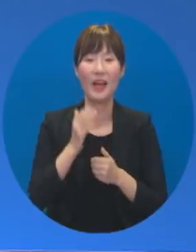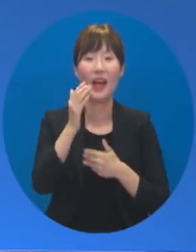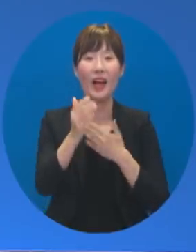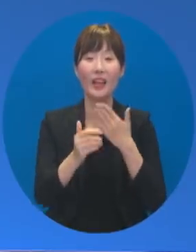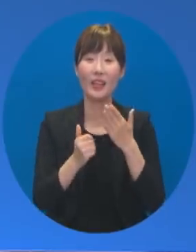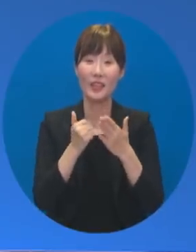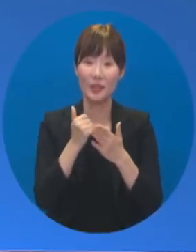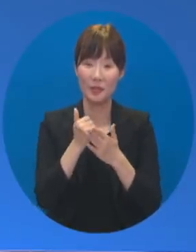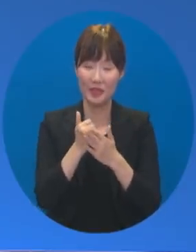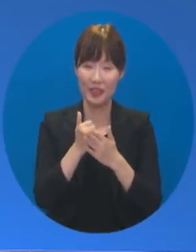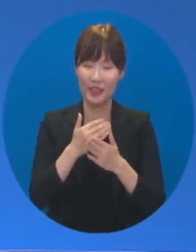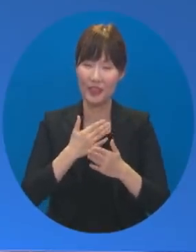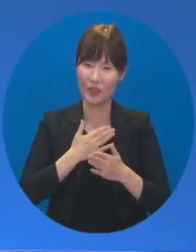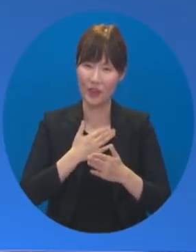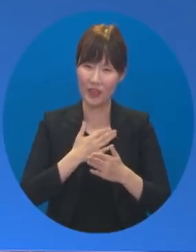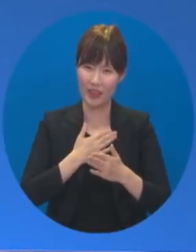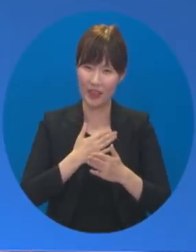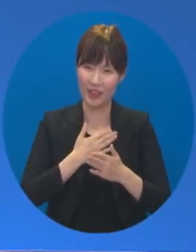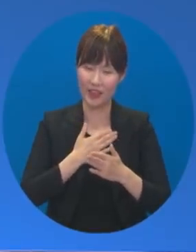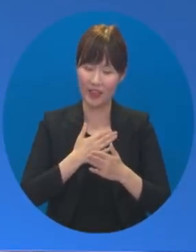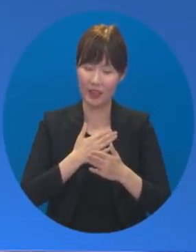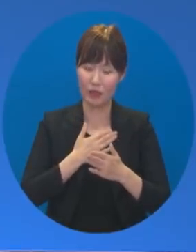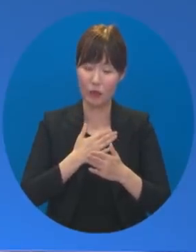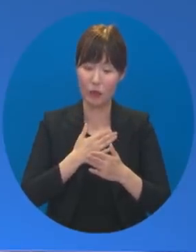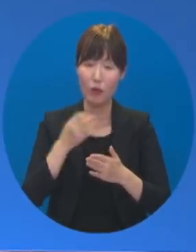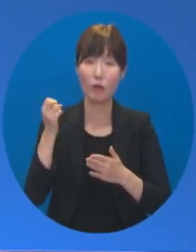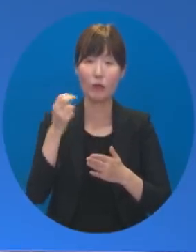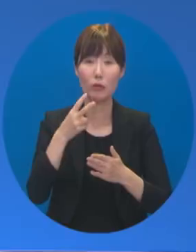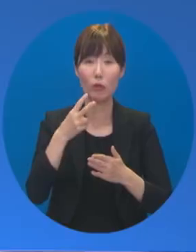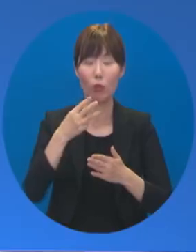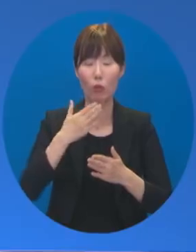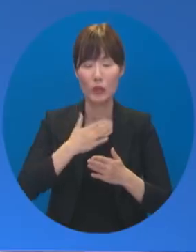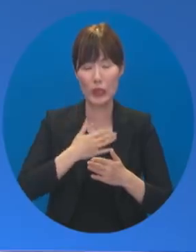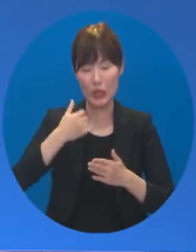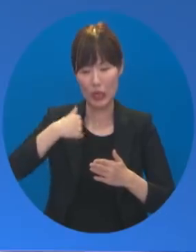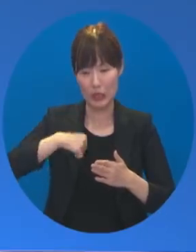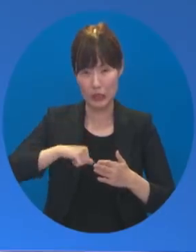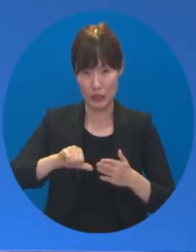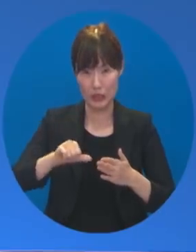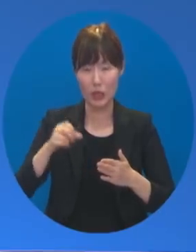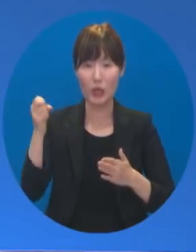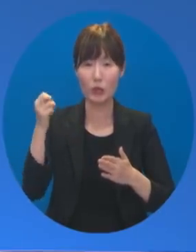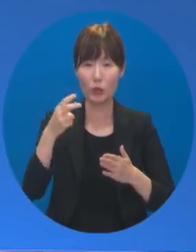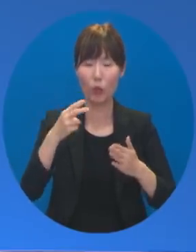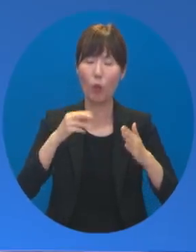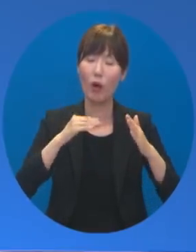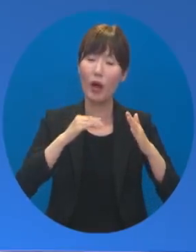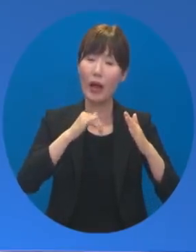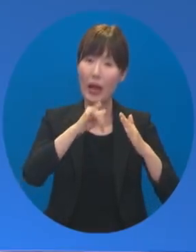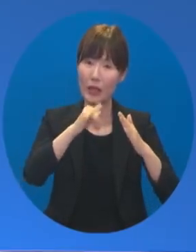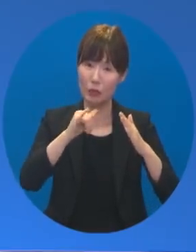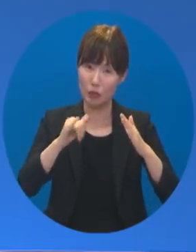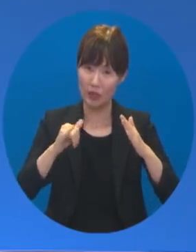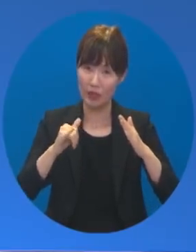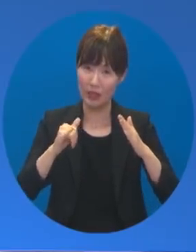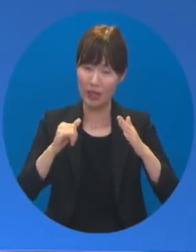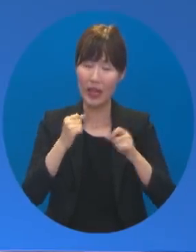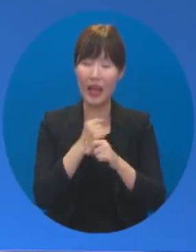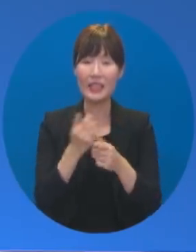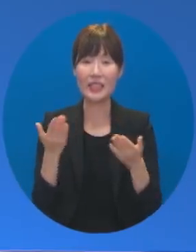하나님께서 저에게 그리고 저의 아들에게 저희 가족에게 하나님께서 하시는 일,